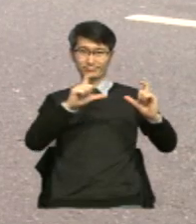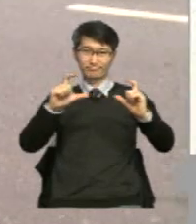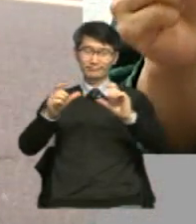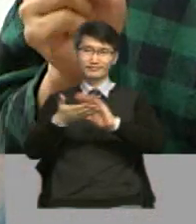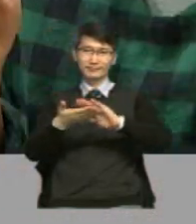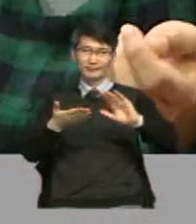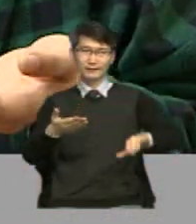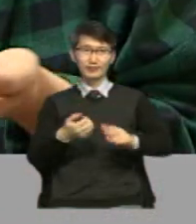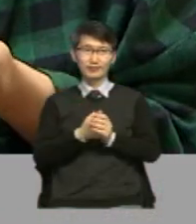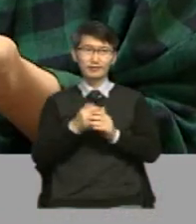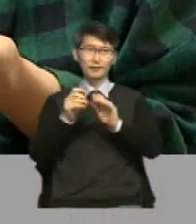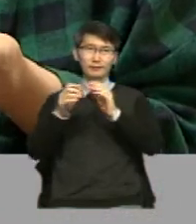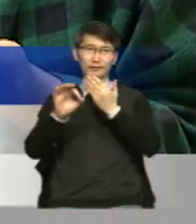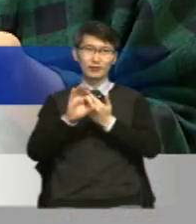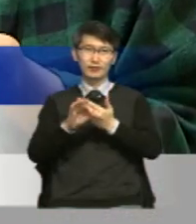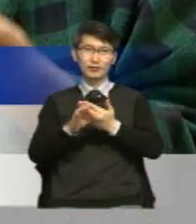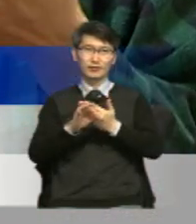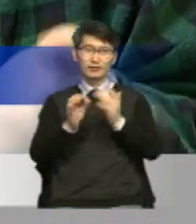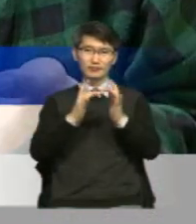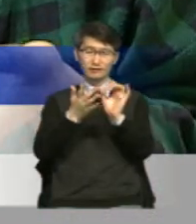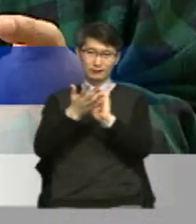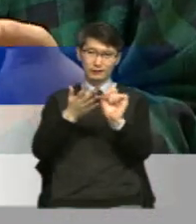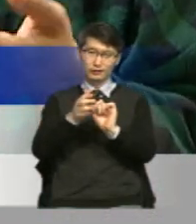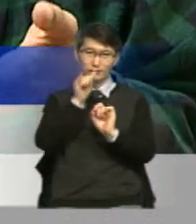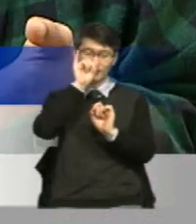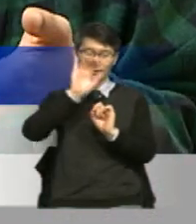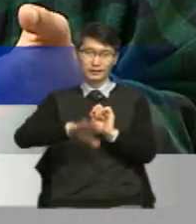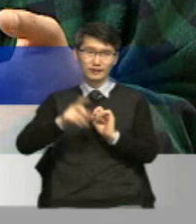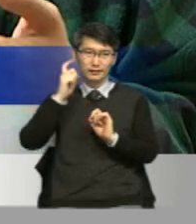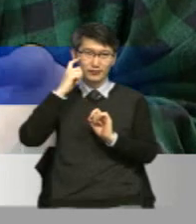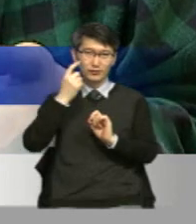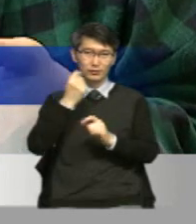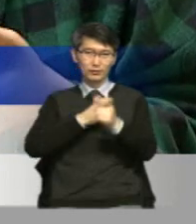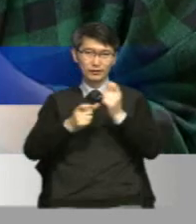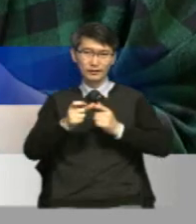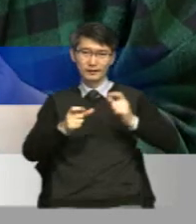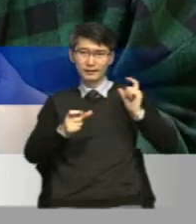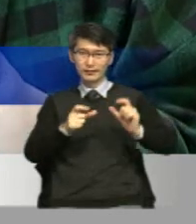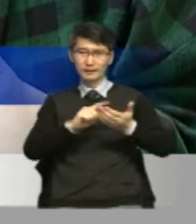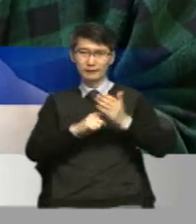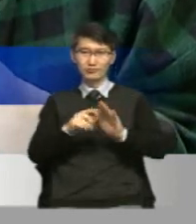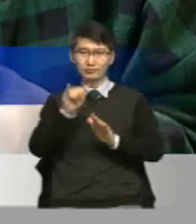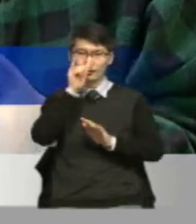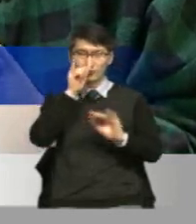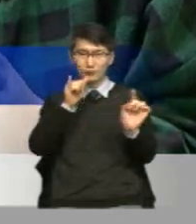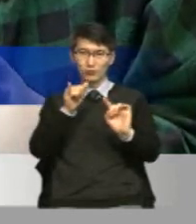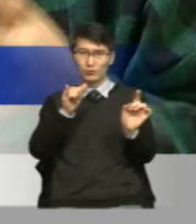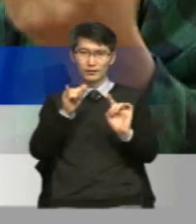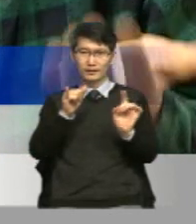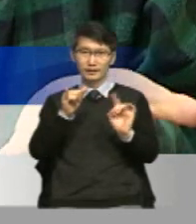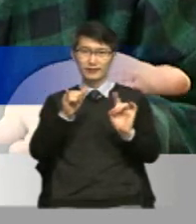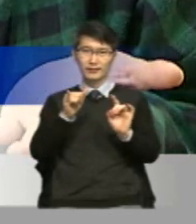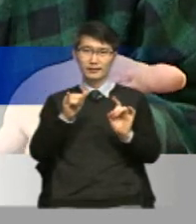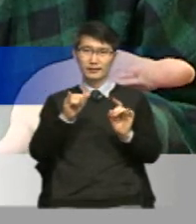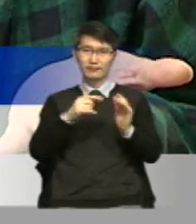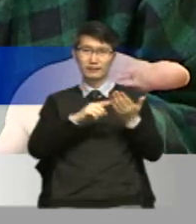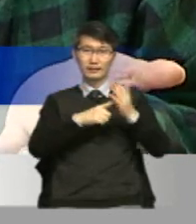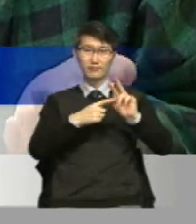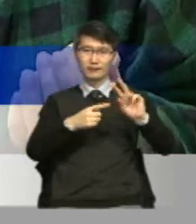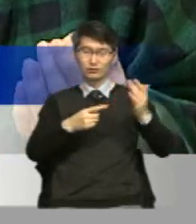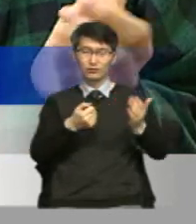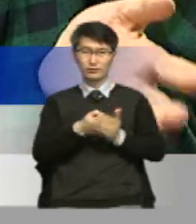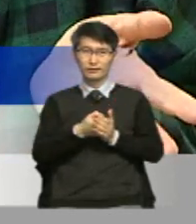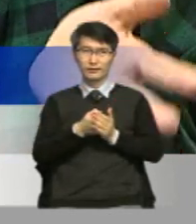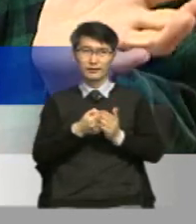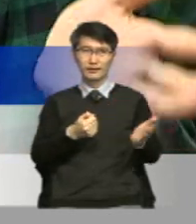배경입니다. 그러면 이제 온라인 서명도 했는데 조금 더 우리의 의견을 조금 더 강하게 할 수 있는 방법이 뭘까라고 했을 때 더 알려야 되니까